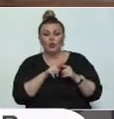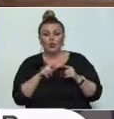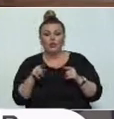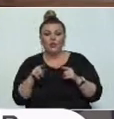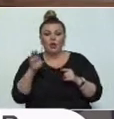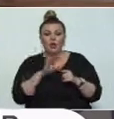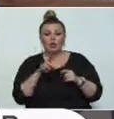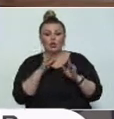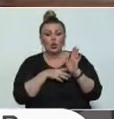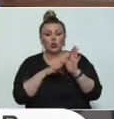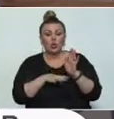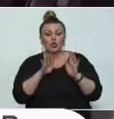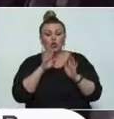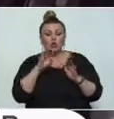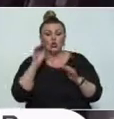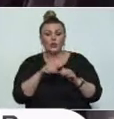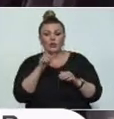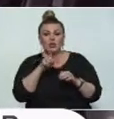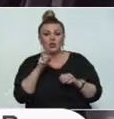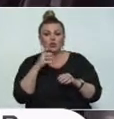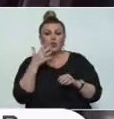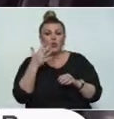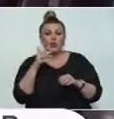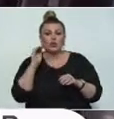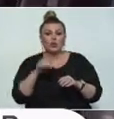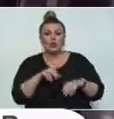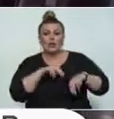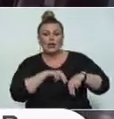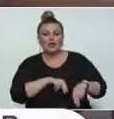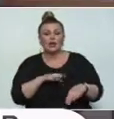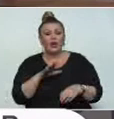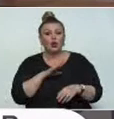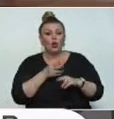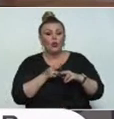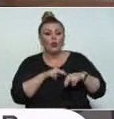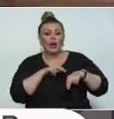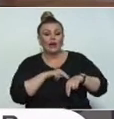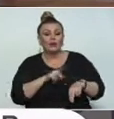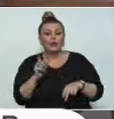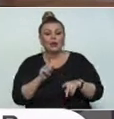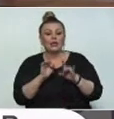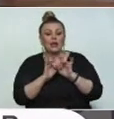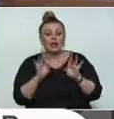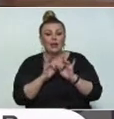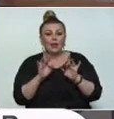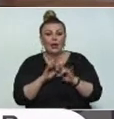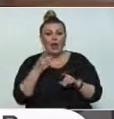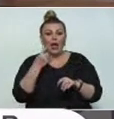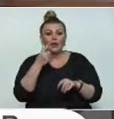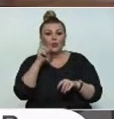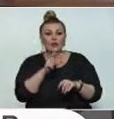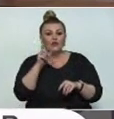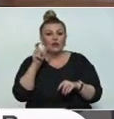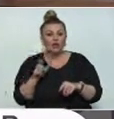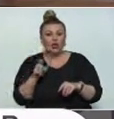artıq 94 min insanımıza 105 min xidmət göstərilibdir. Bu xidmətlər nə deməkdir? Bu hər bir vətəndaşa, hər bir